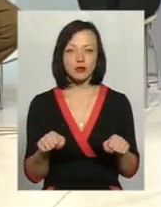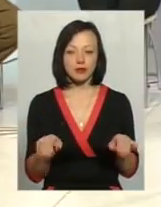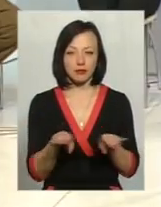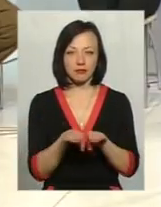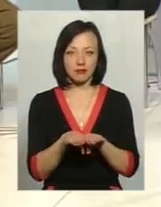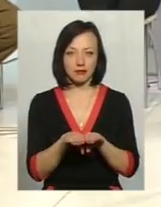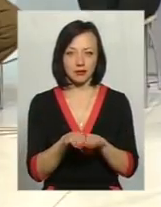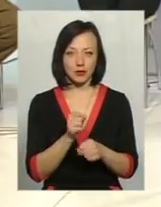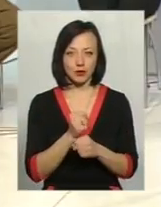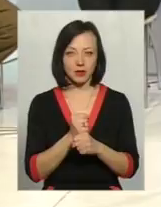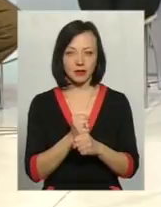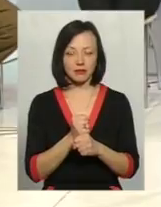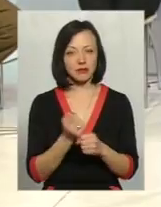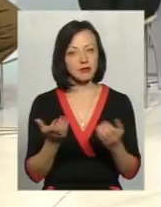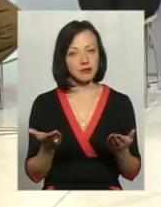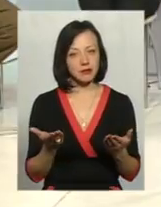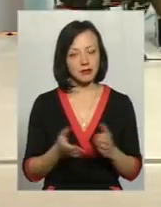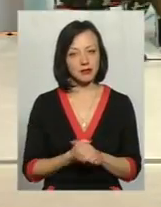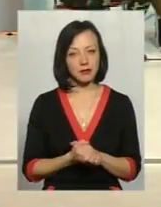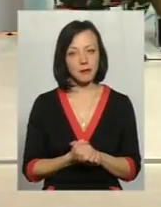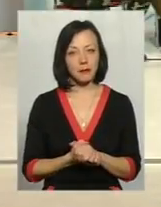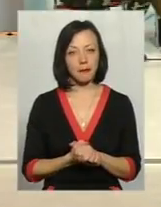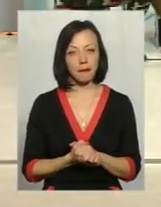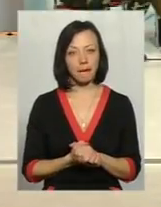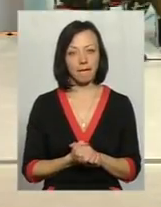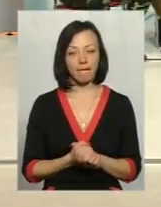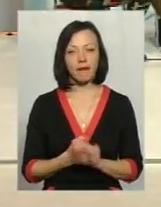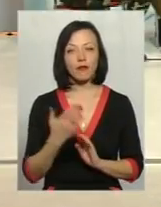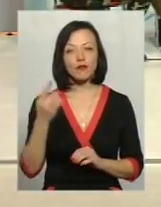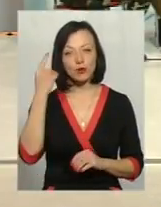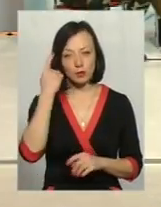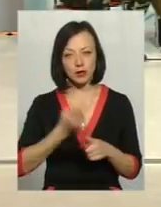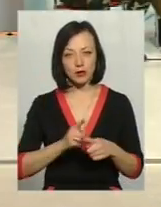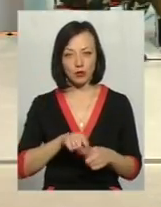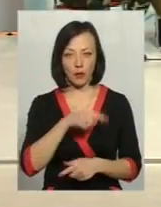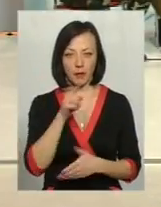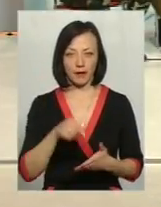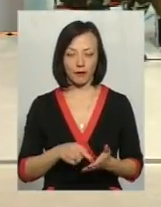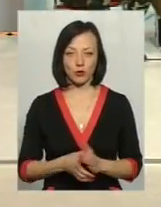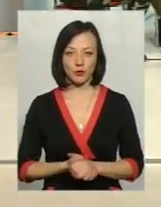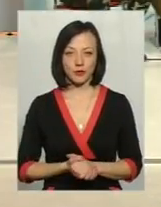провести? Що ви думаєте з цього приводу?